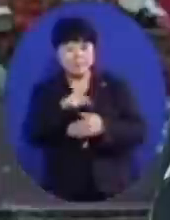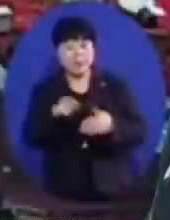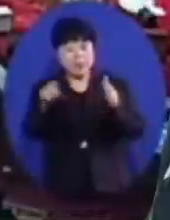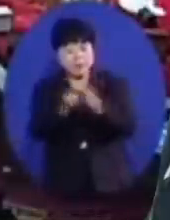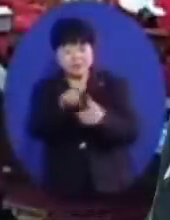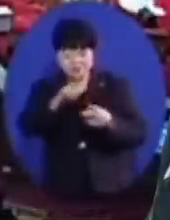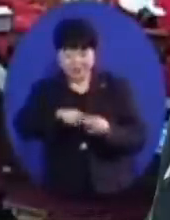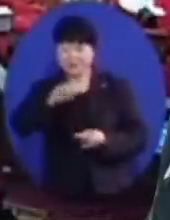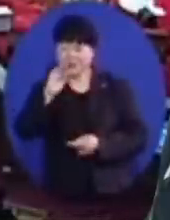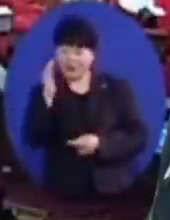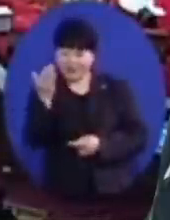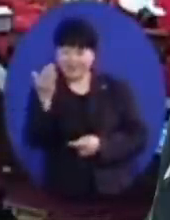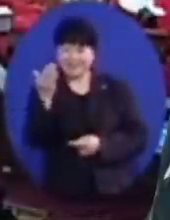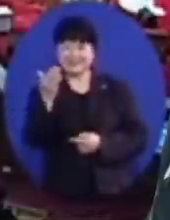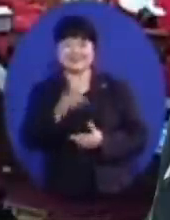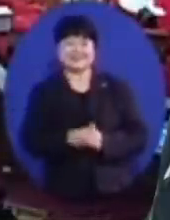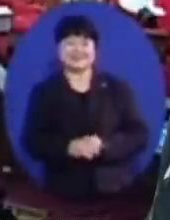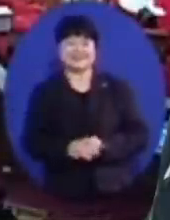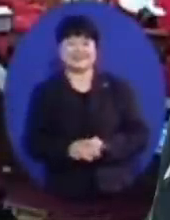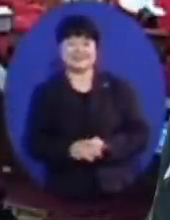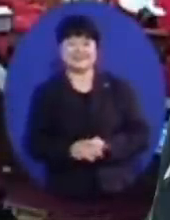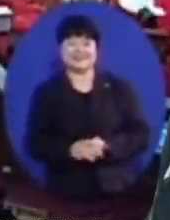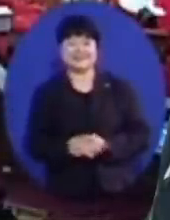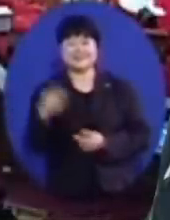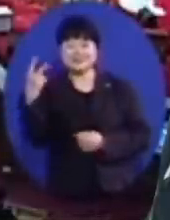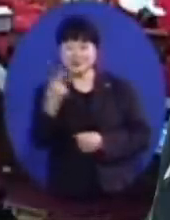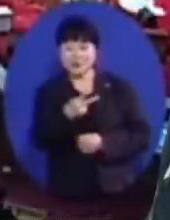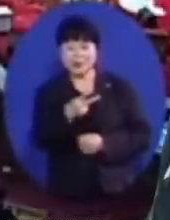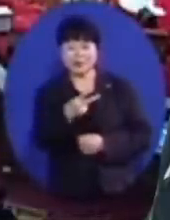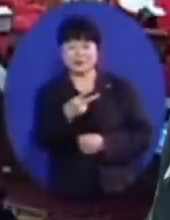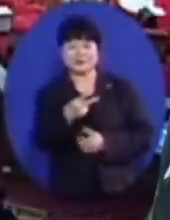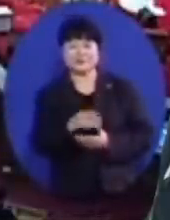믿으면 믿은 대로 되는 것입니다 그리고